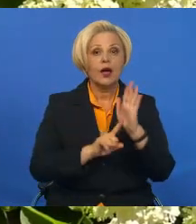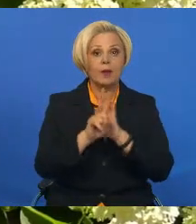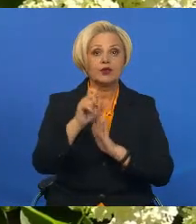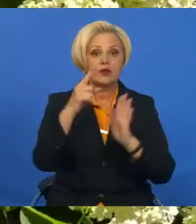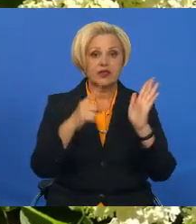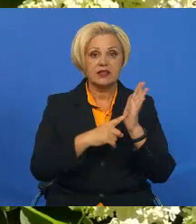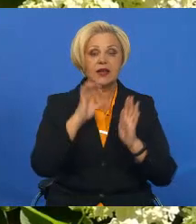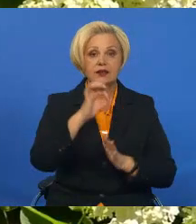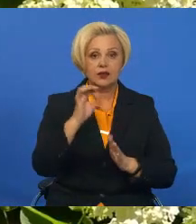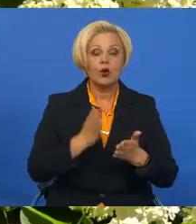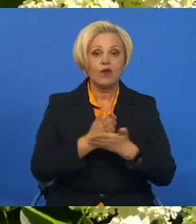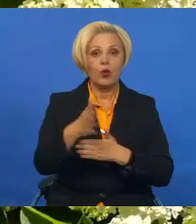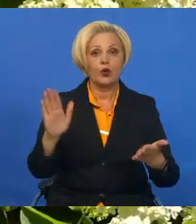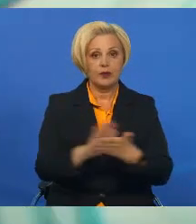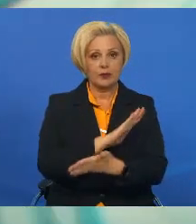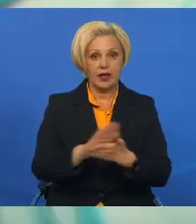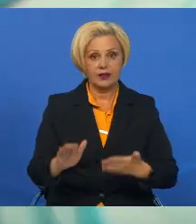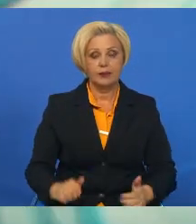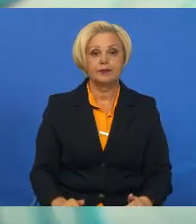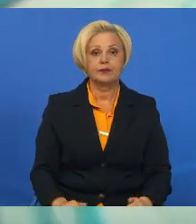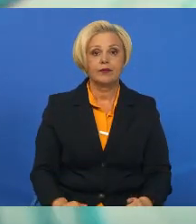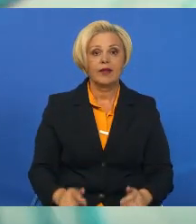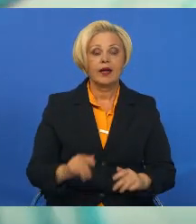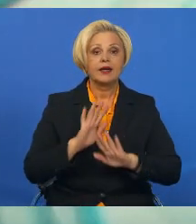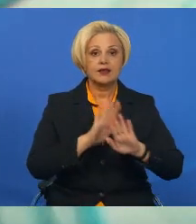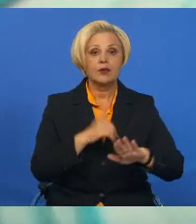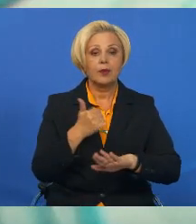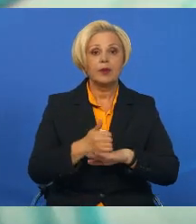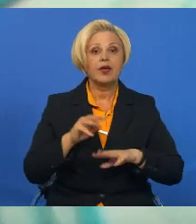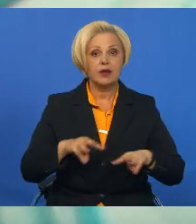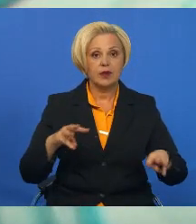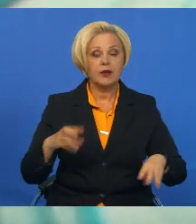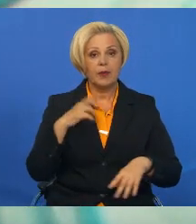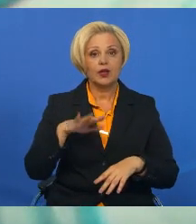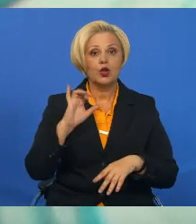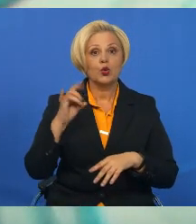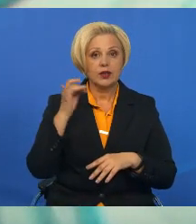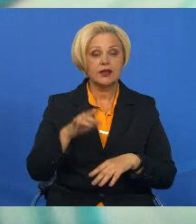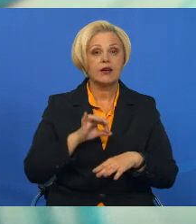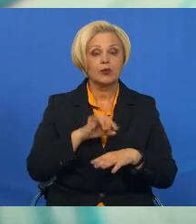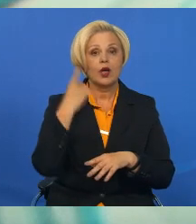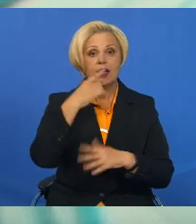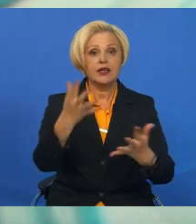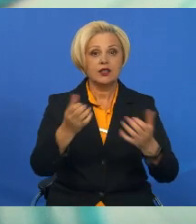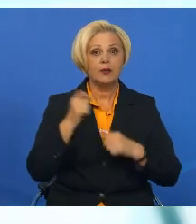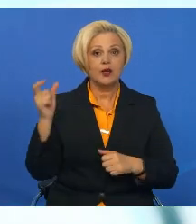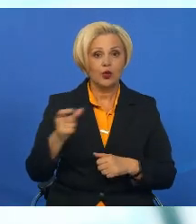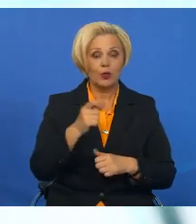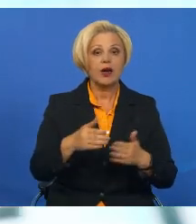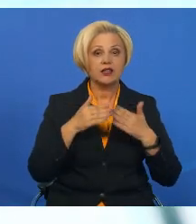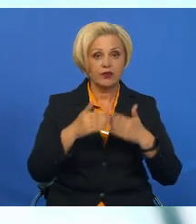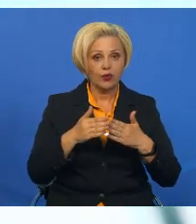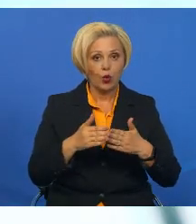у 16 годин. Уваход бясплатный. Намеснік прэм'ер-міністра Беларусі Юрый Назараў правядзе асабісты прыём грамадзян у